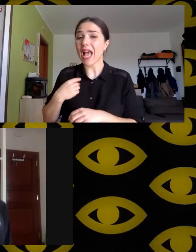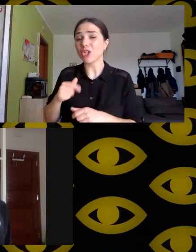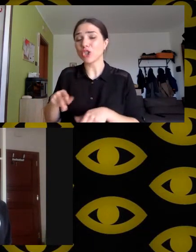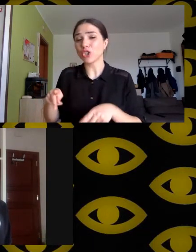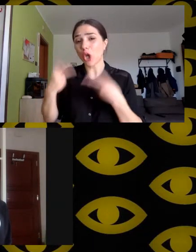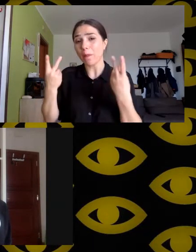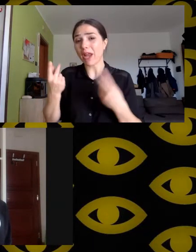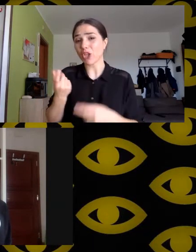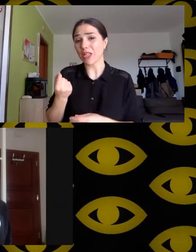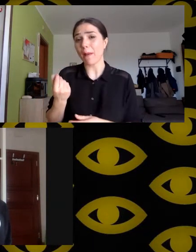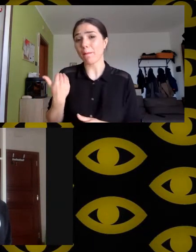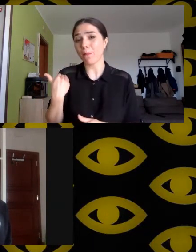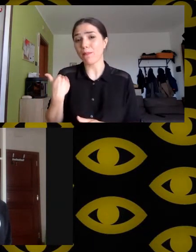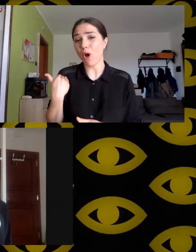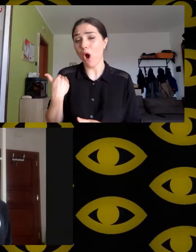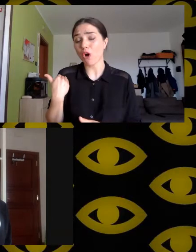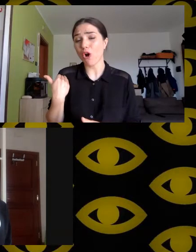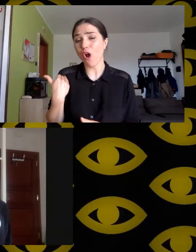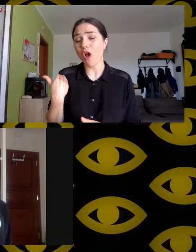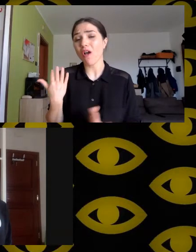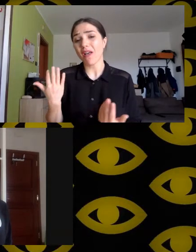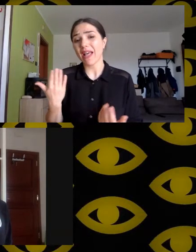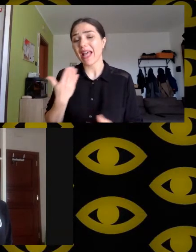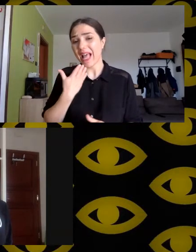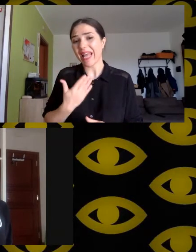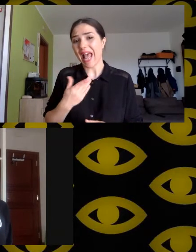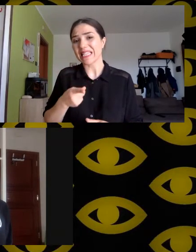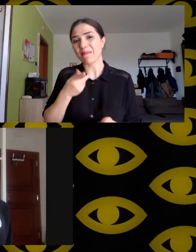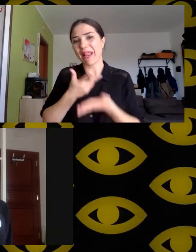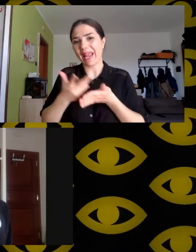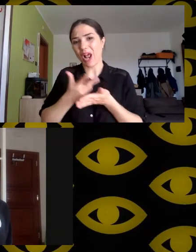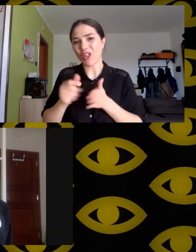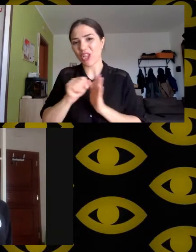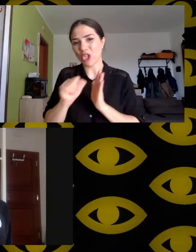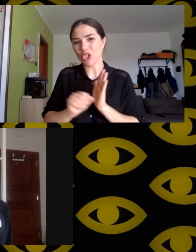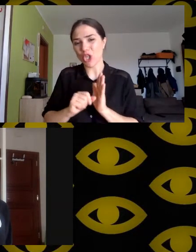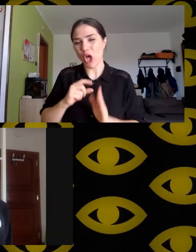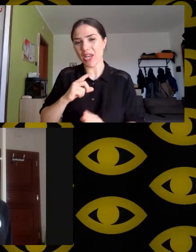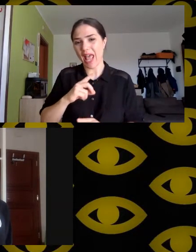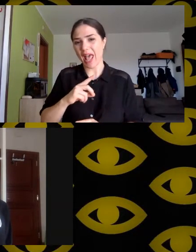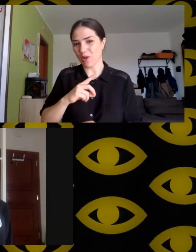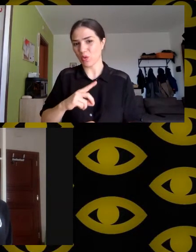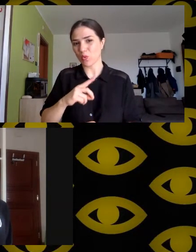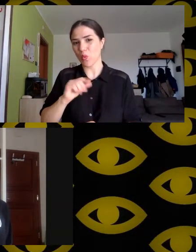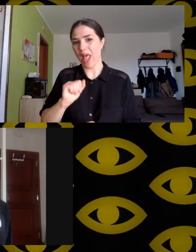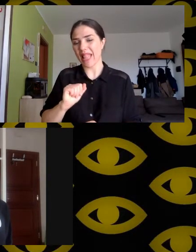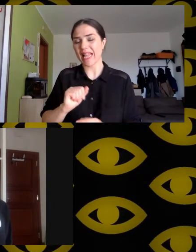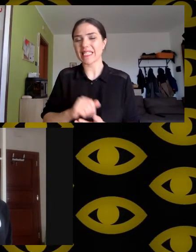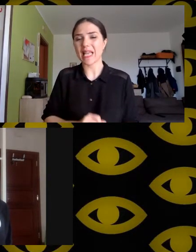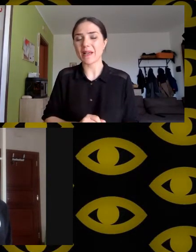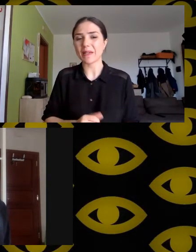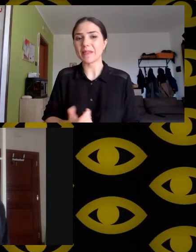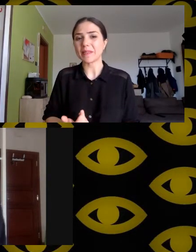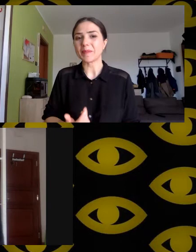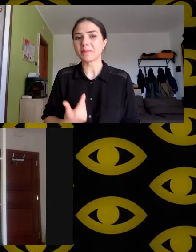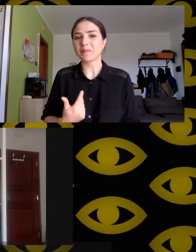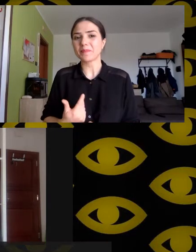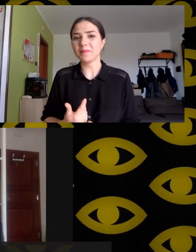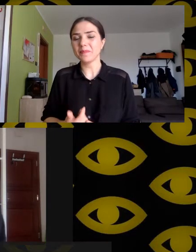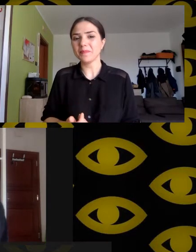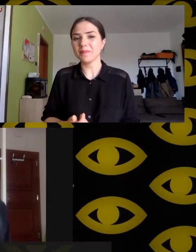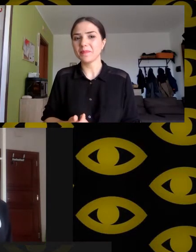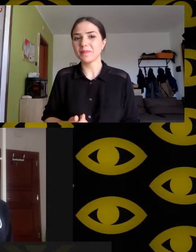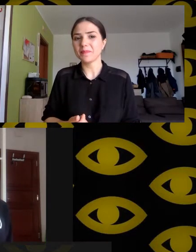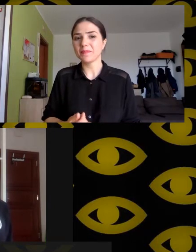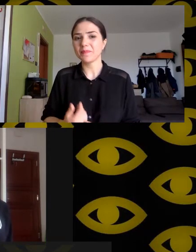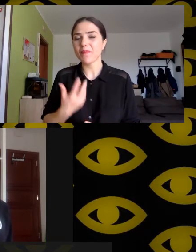grazie Rossella per la tua partecipazione, perché ci fa piacere che queste dirette servano proprio a questo. Poi